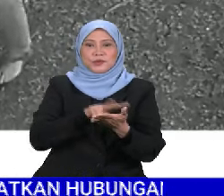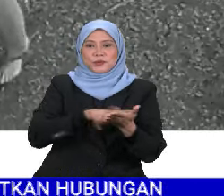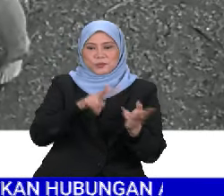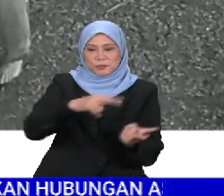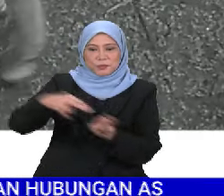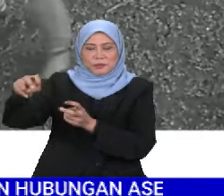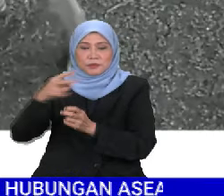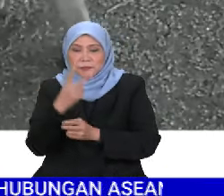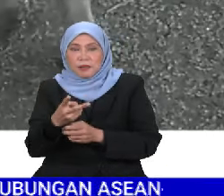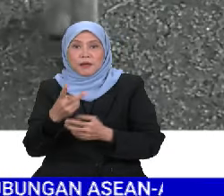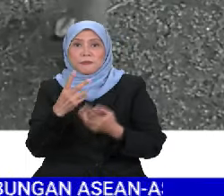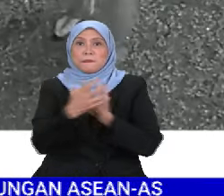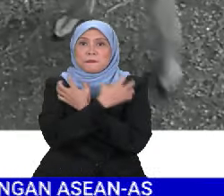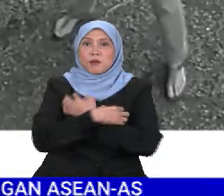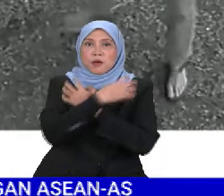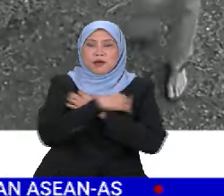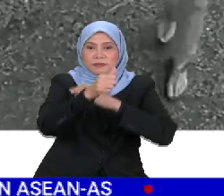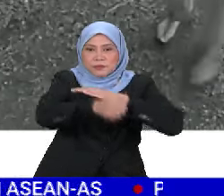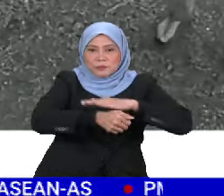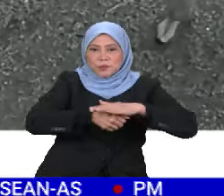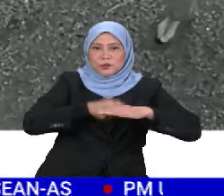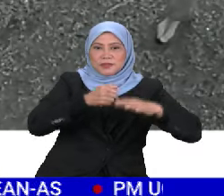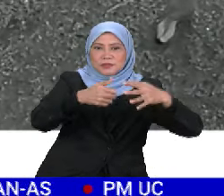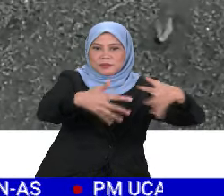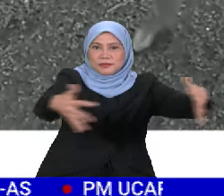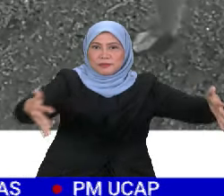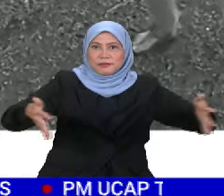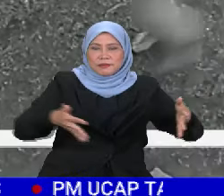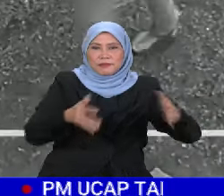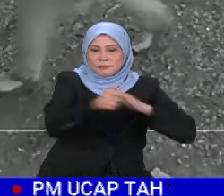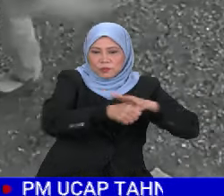lelaki tersebut nampak beruang yang bersembunyi di kandang miliknya.